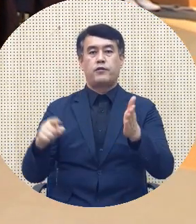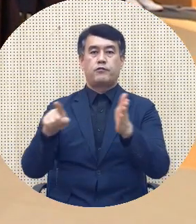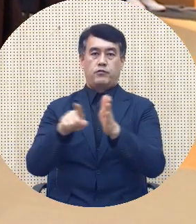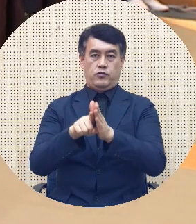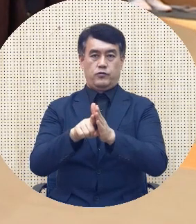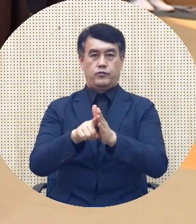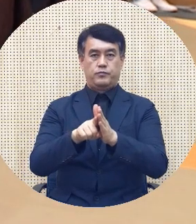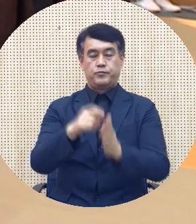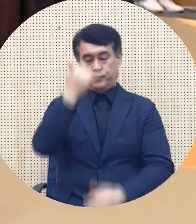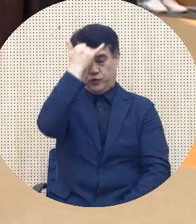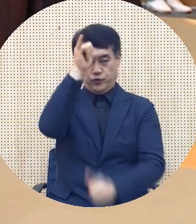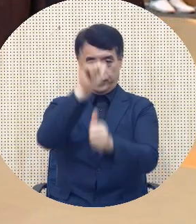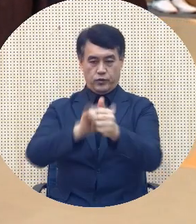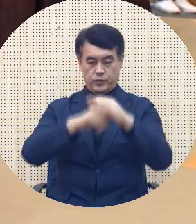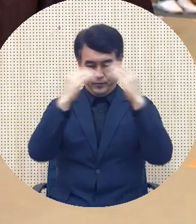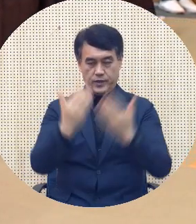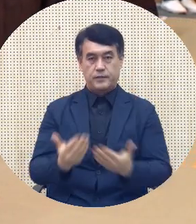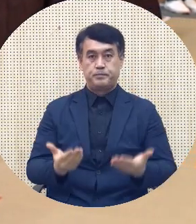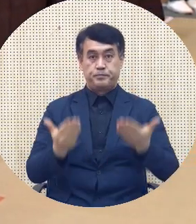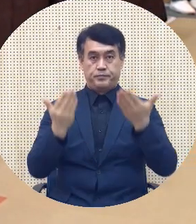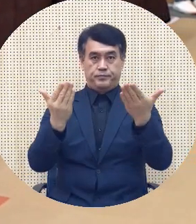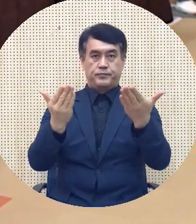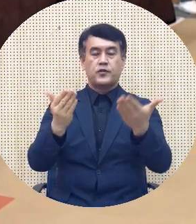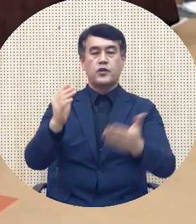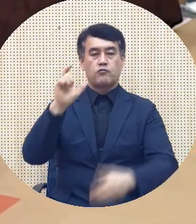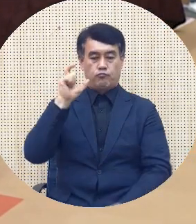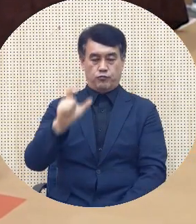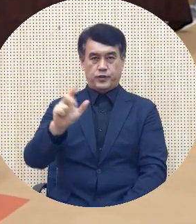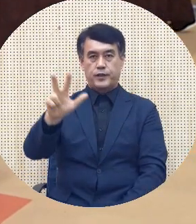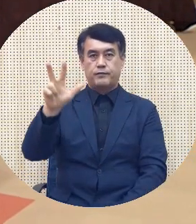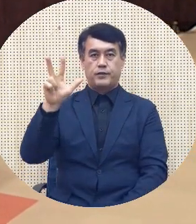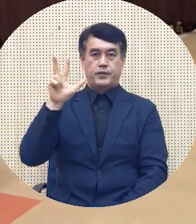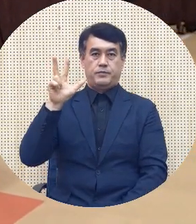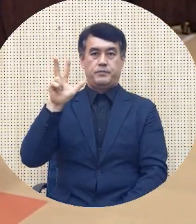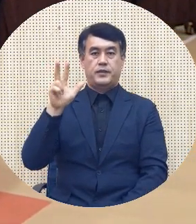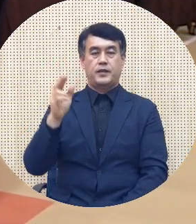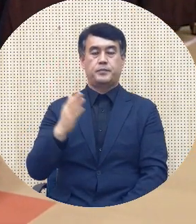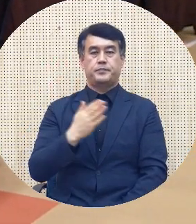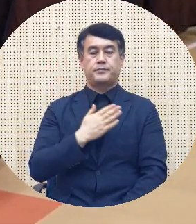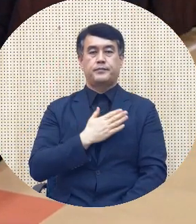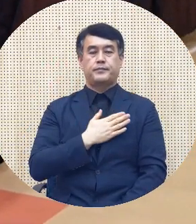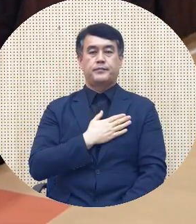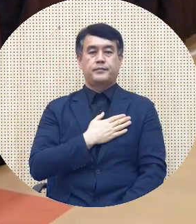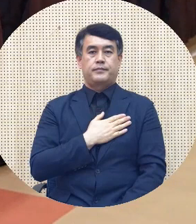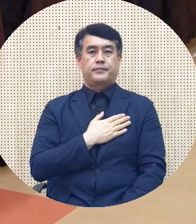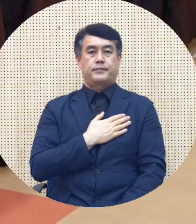위하여 충성을 다할 것을 굳게 다짐합니다.